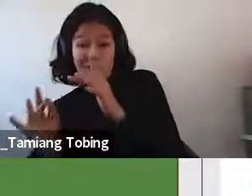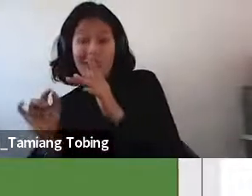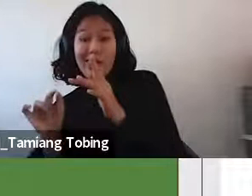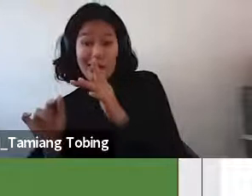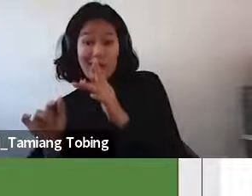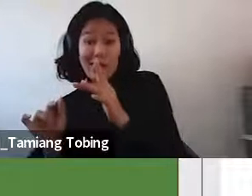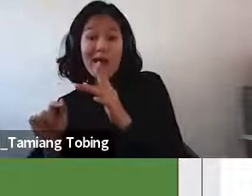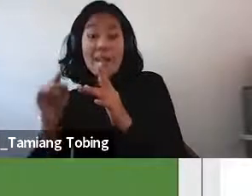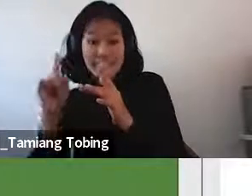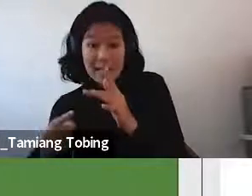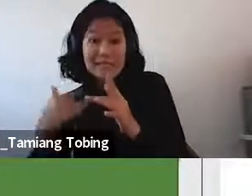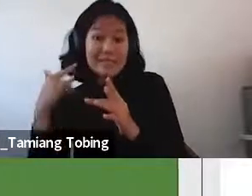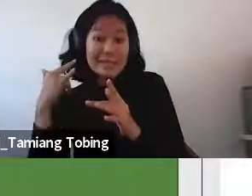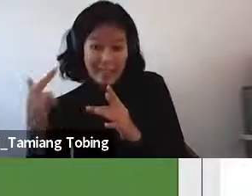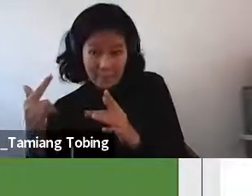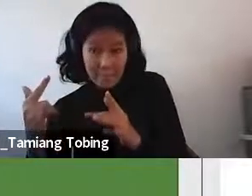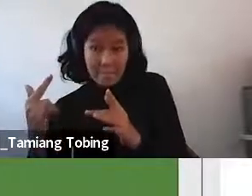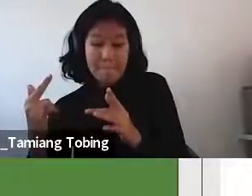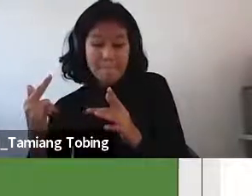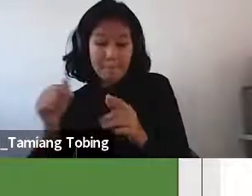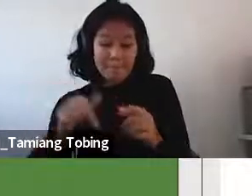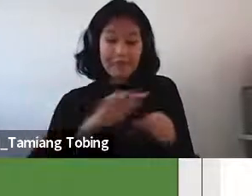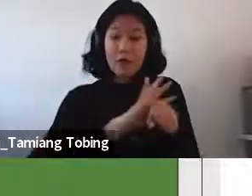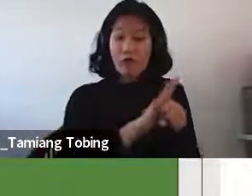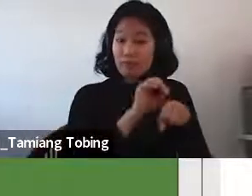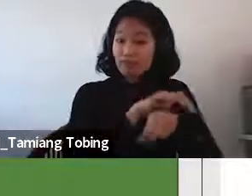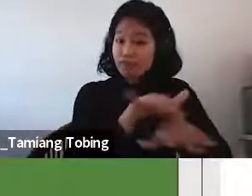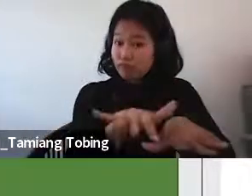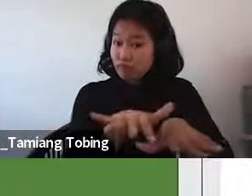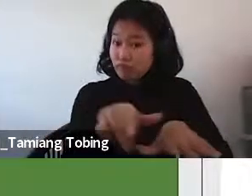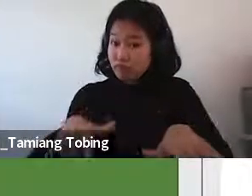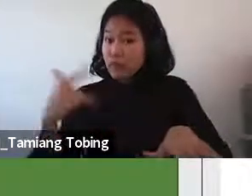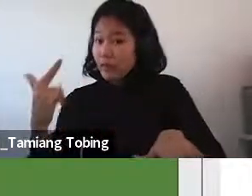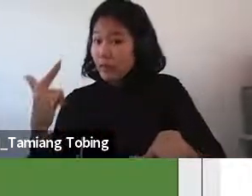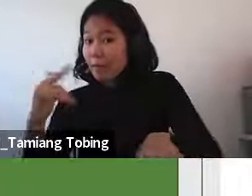juga mampu bertahan pada saat COVID-19?